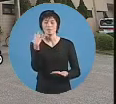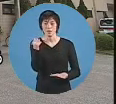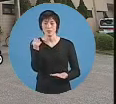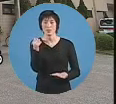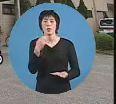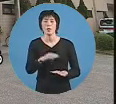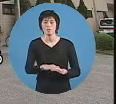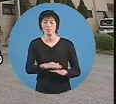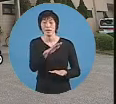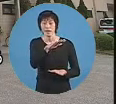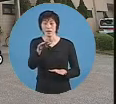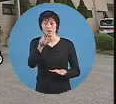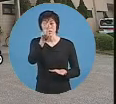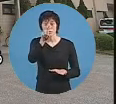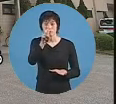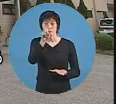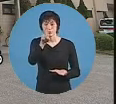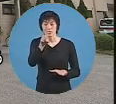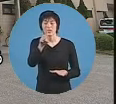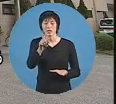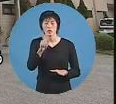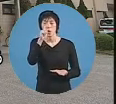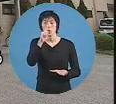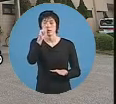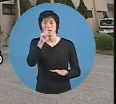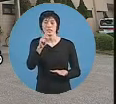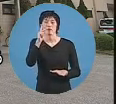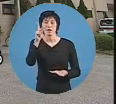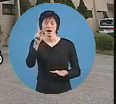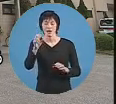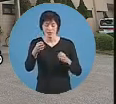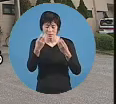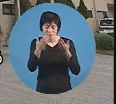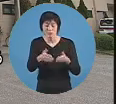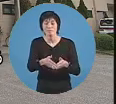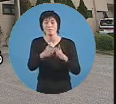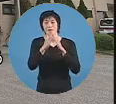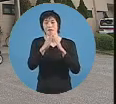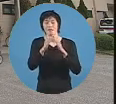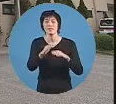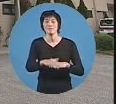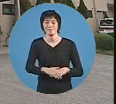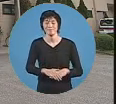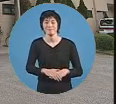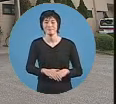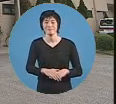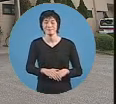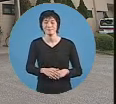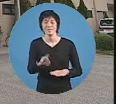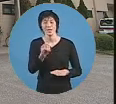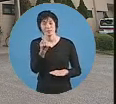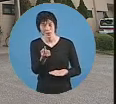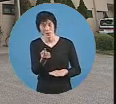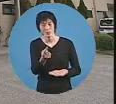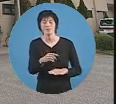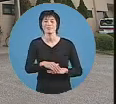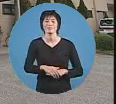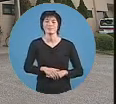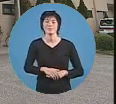ゴミ政策課という組織が平成21年度から新設されたということなんです。ちょっと訪ねてみ